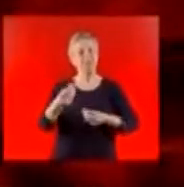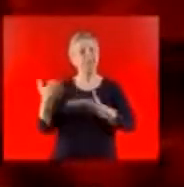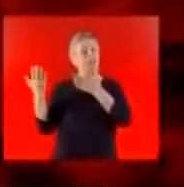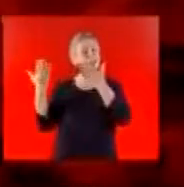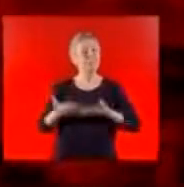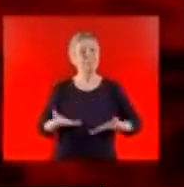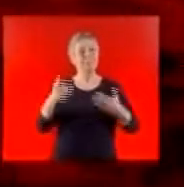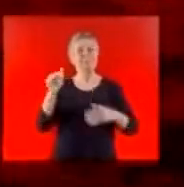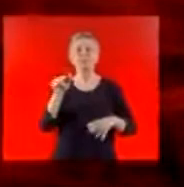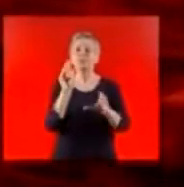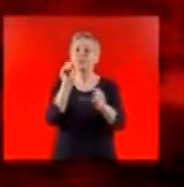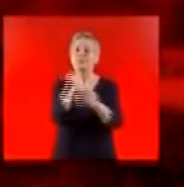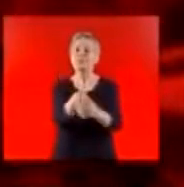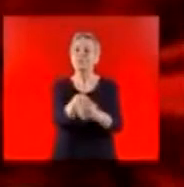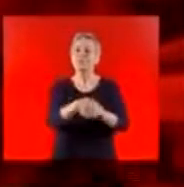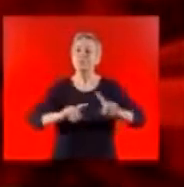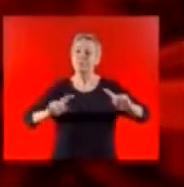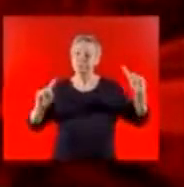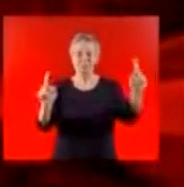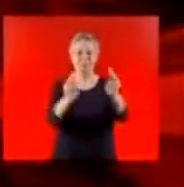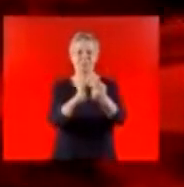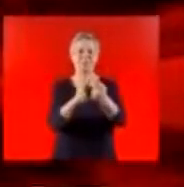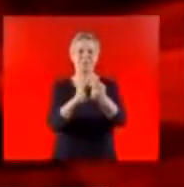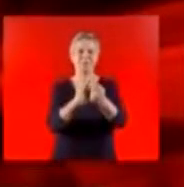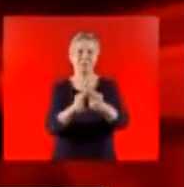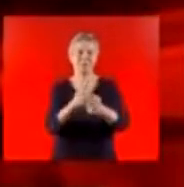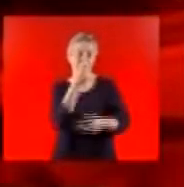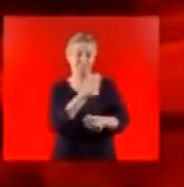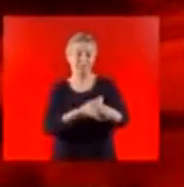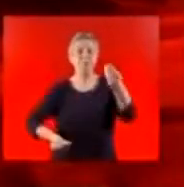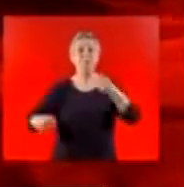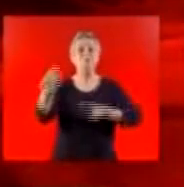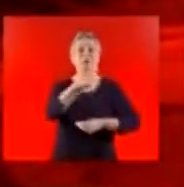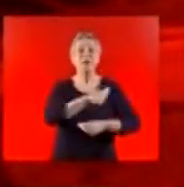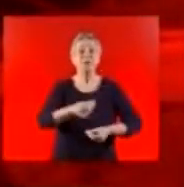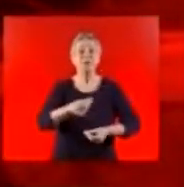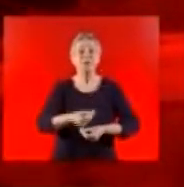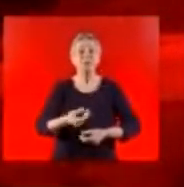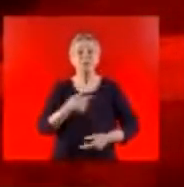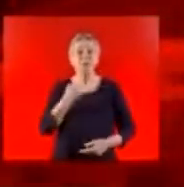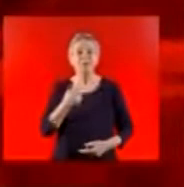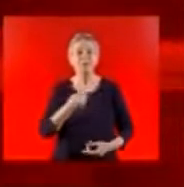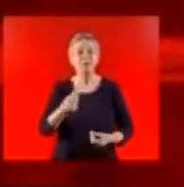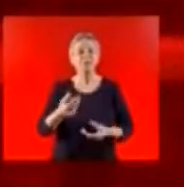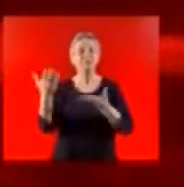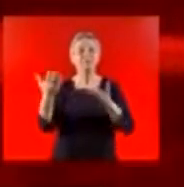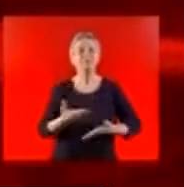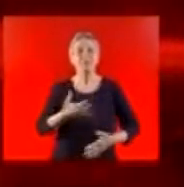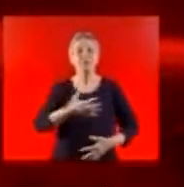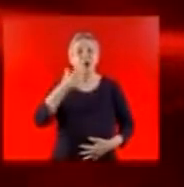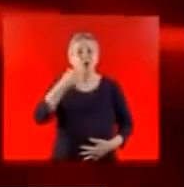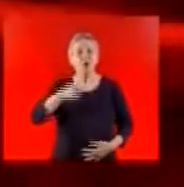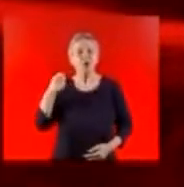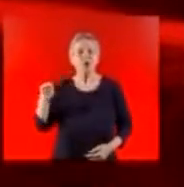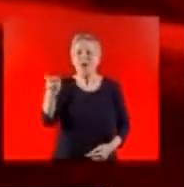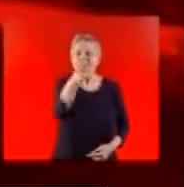σας, μα πιο πολύ καλωσορίζω την αποφασιστικότητά σας να μετατρέψουμε